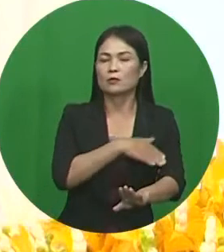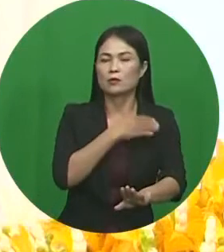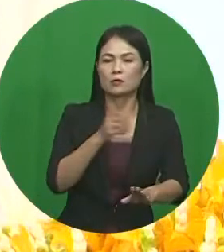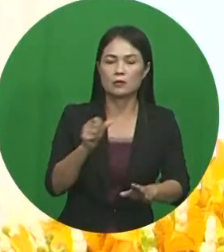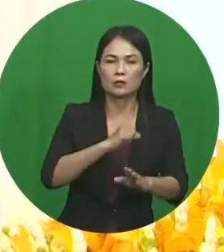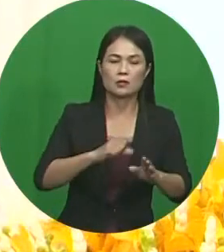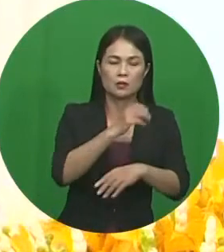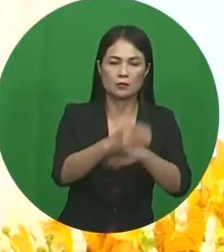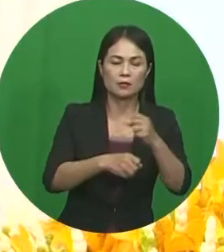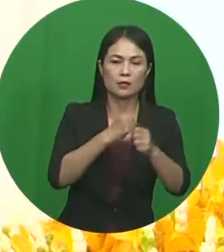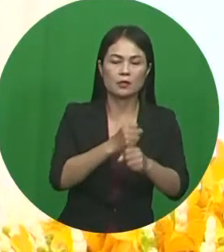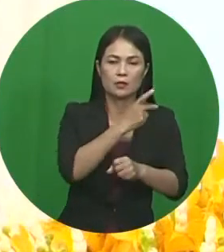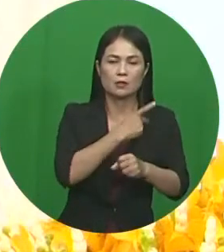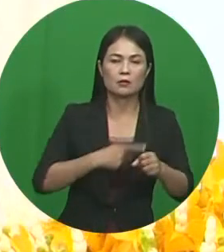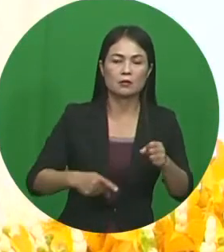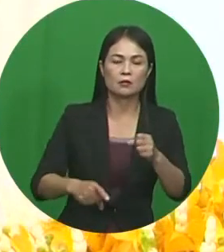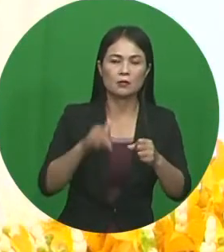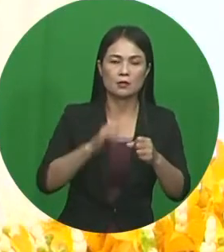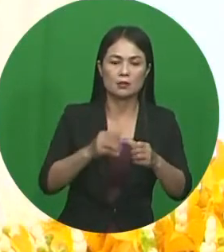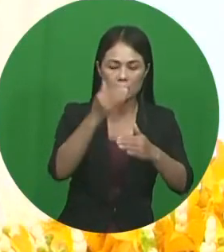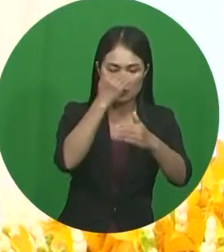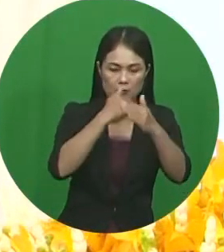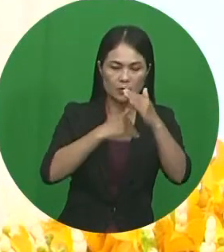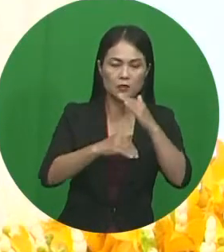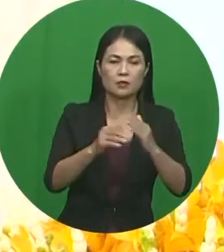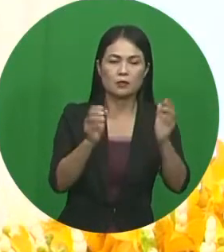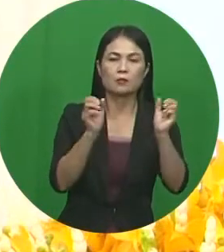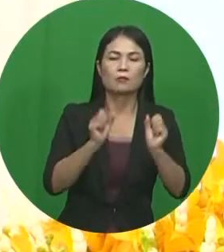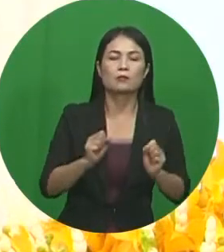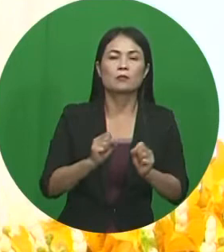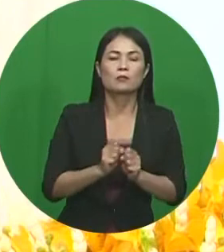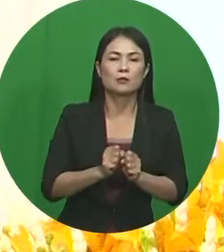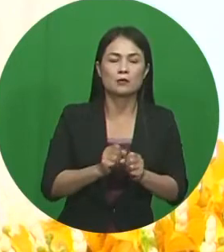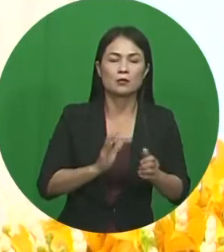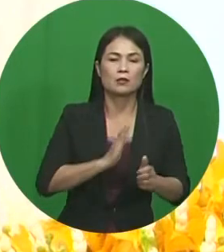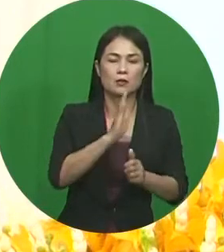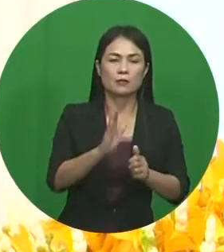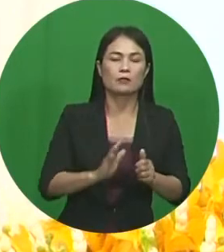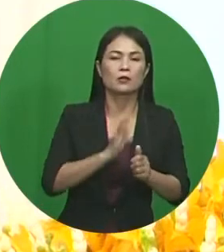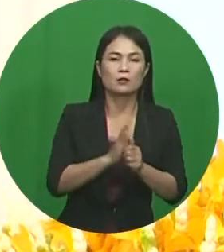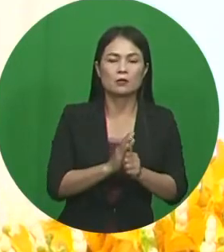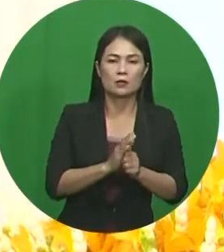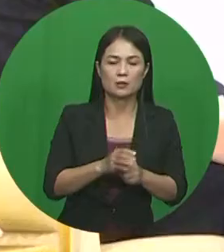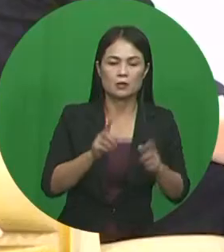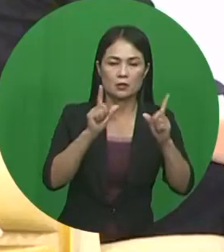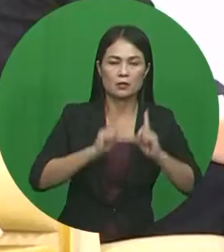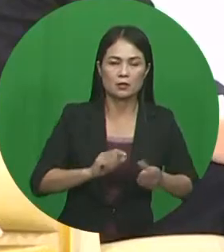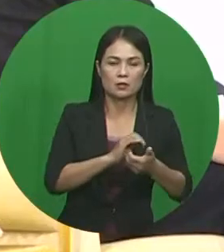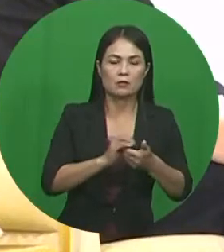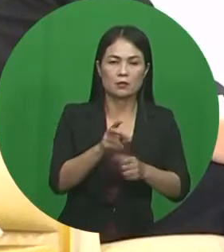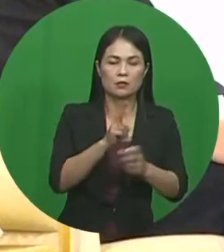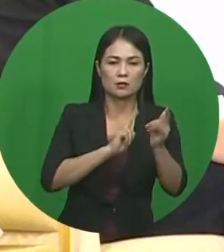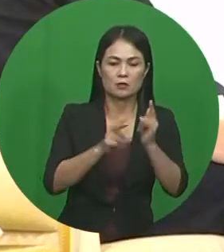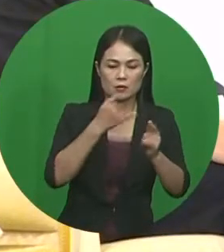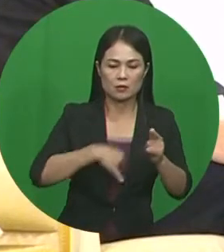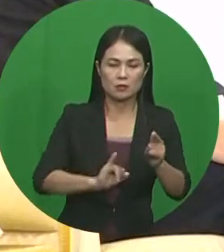100ព្រះវស្សាដើម្បីគង់ប្រថាប់នៅជាម្លប់ដ៏ត្រជាក់ត្រជុំសុខដុមរមនាដល់ជនរួមជាតិជាបងប្អូន